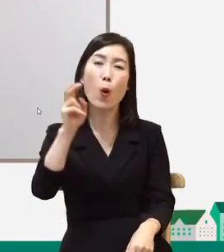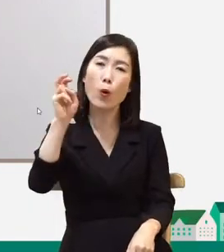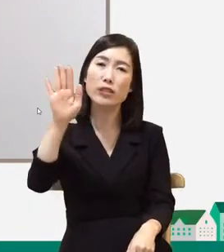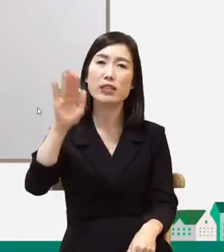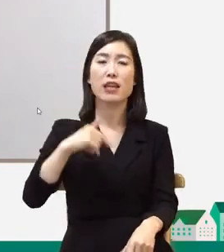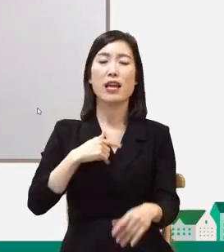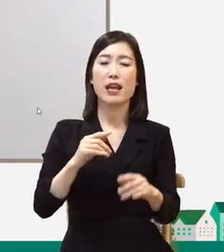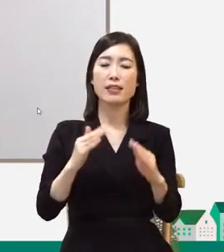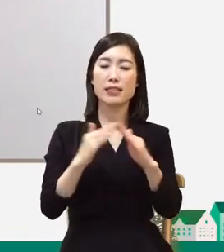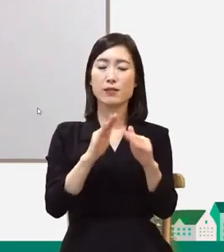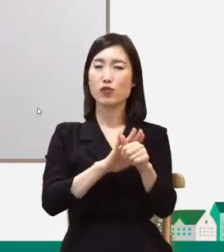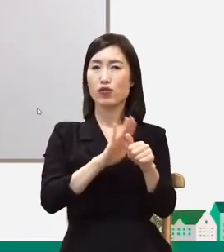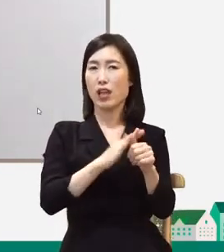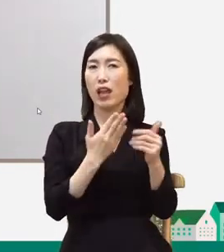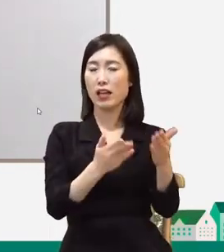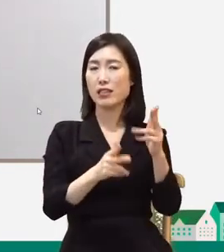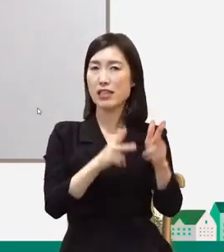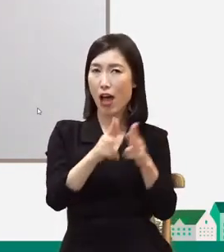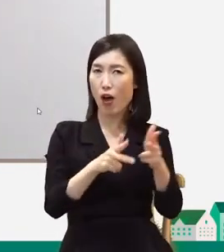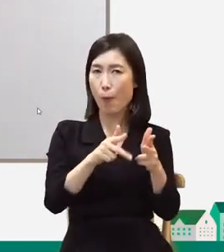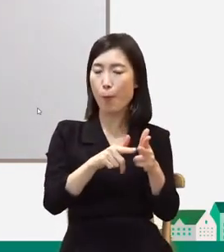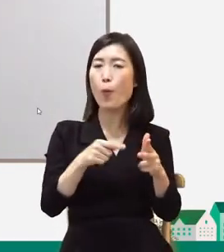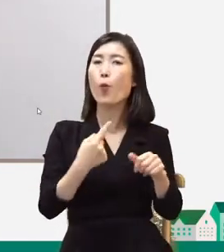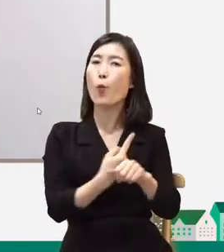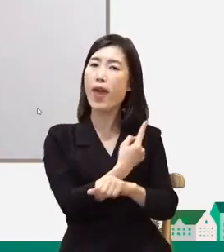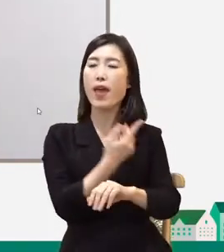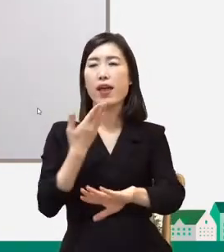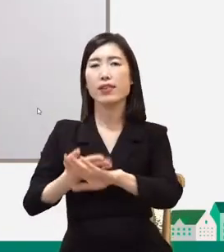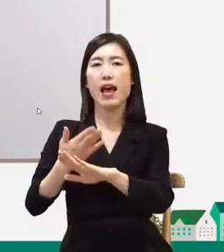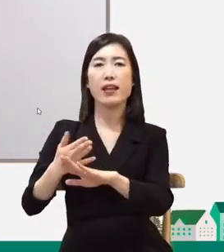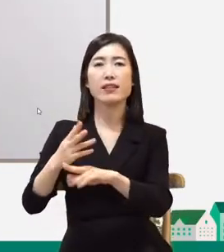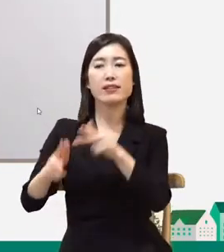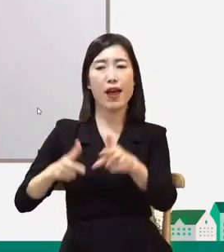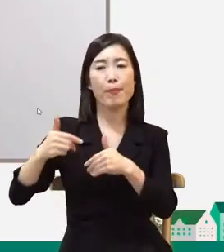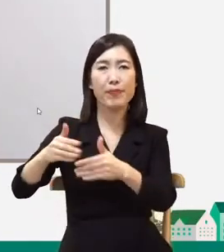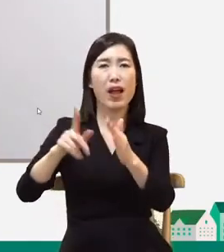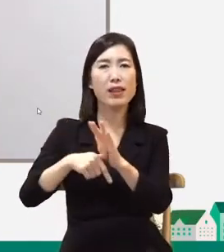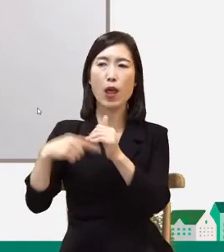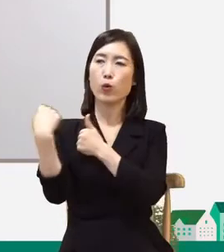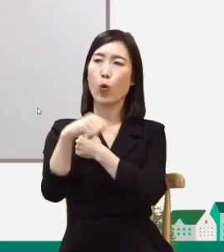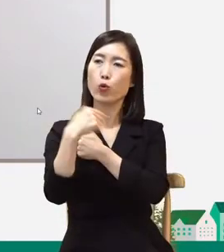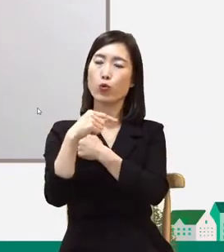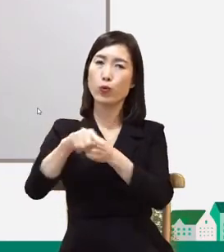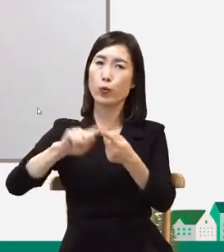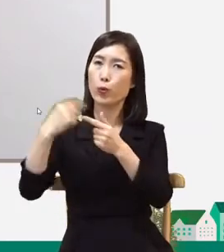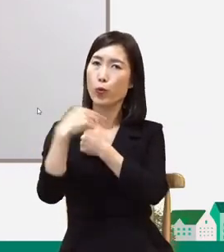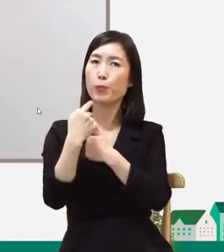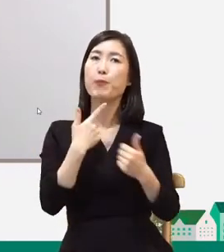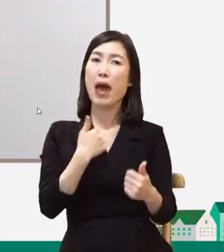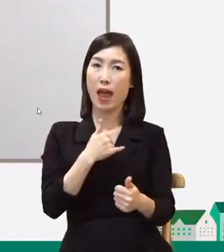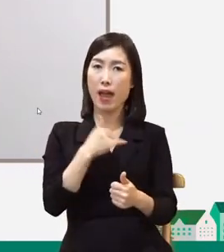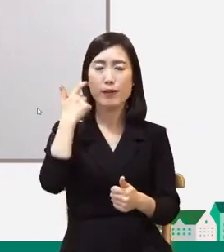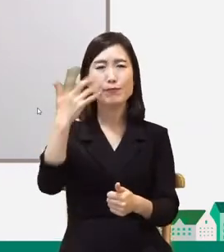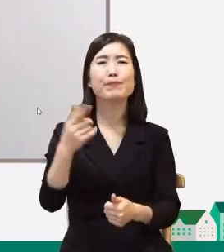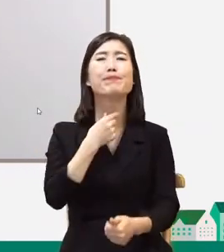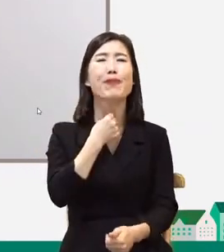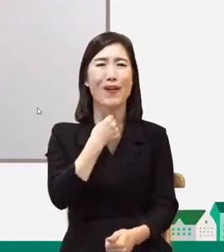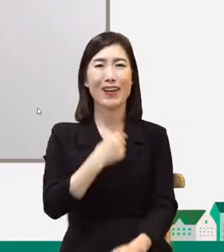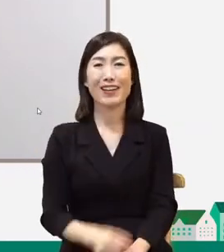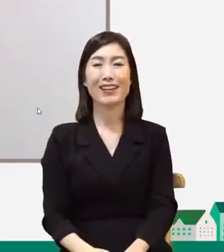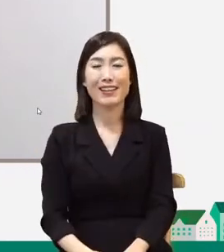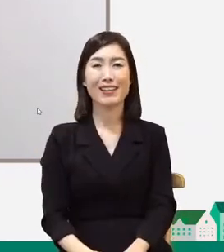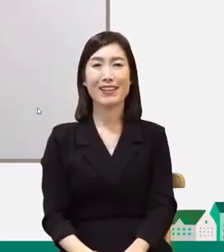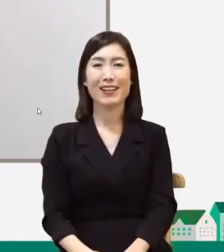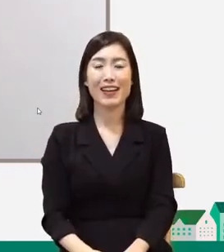지원주택 시범사업 내지는 본사업 하시면서 어떤 교육을 받으셨는지 한번 물어보고 싶어요. 그래서 그런